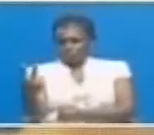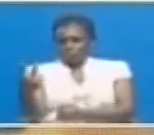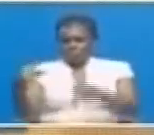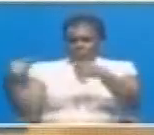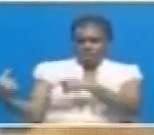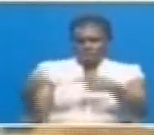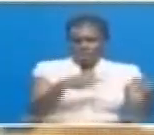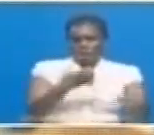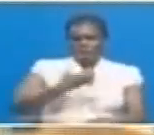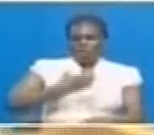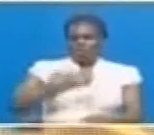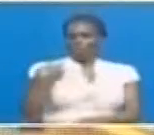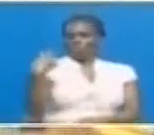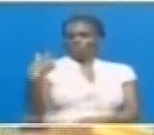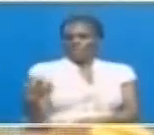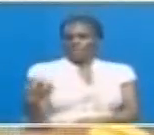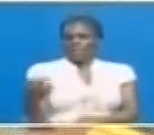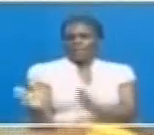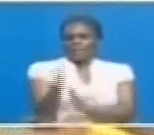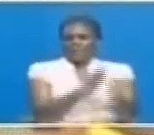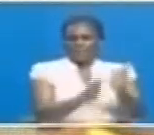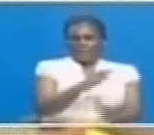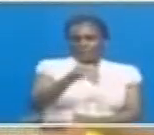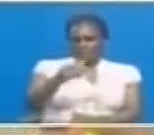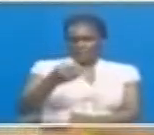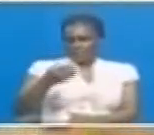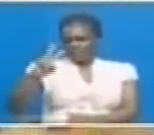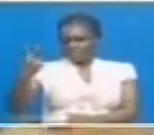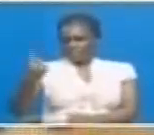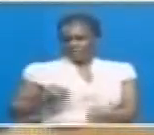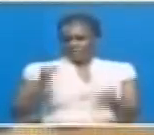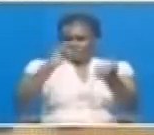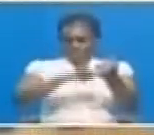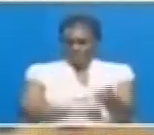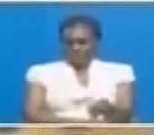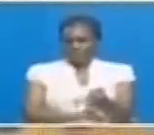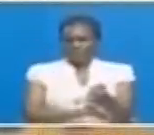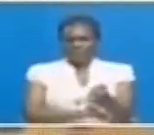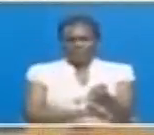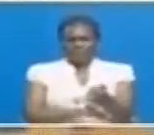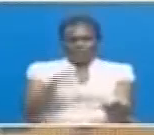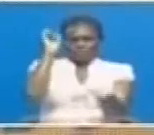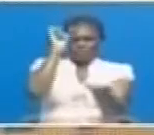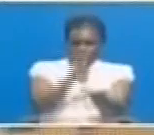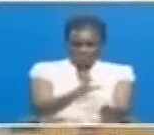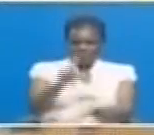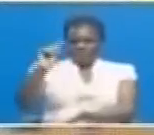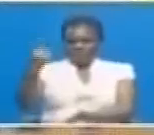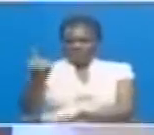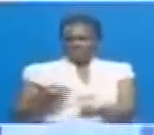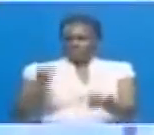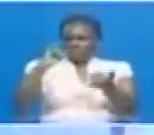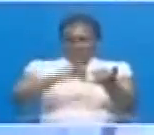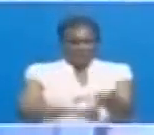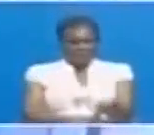waking'ang'ania umiliki wa mali yake. Harakati za Regina Bhatt mke wa pili ambaye ni raia wa Ujerumani kumfurusha mke wa kwanza zilikatizwa